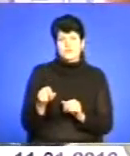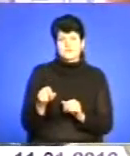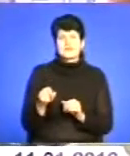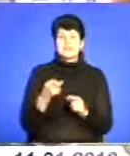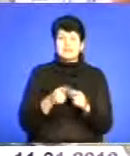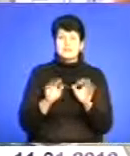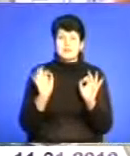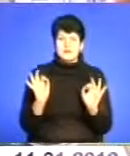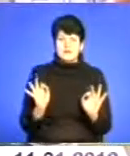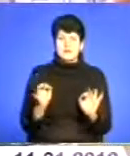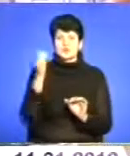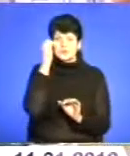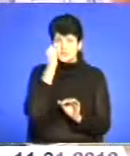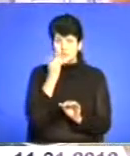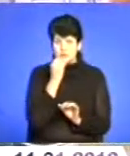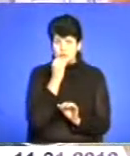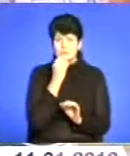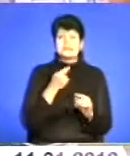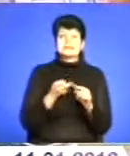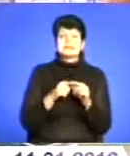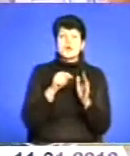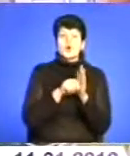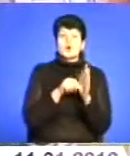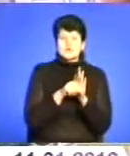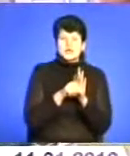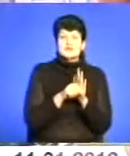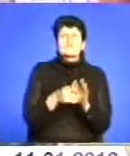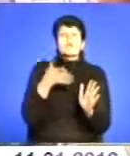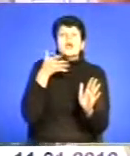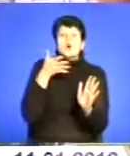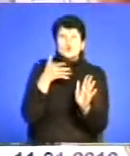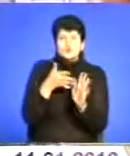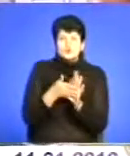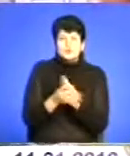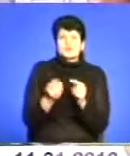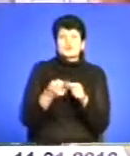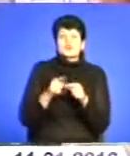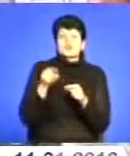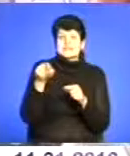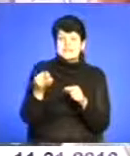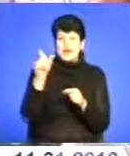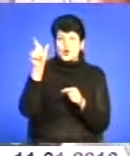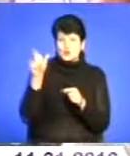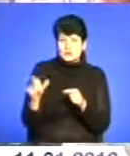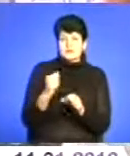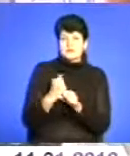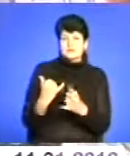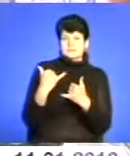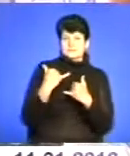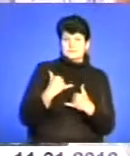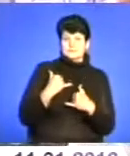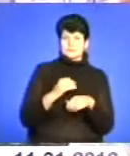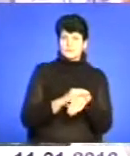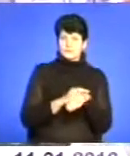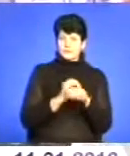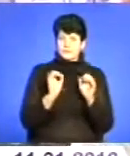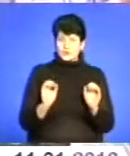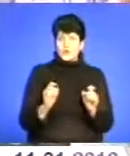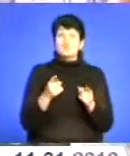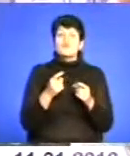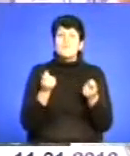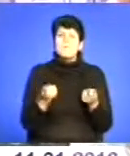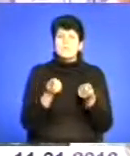що якщо ми дякуємо, це означає, що ми осягаємо, ми розуміємо, що ця людина зробила для нас добро. Але чому дуже мало